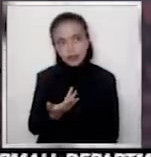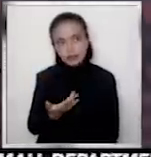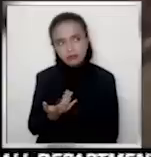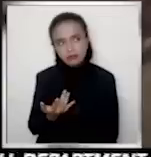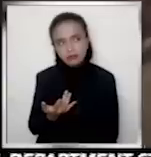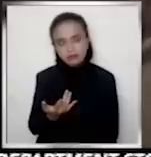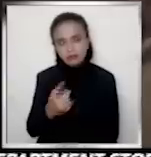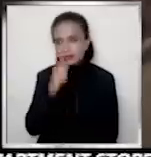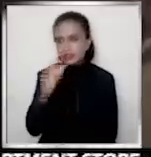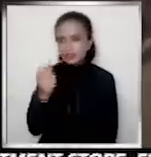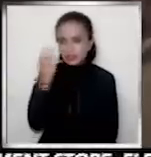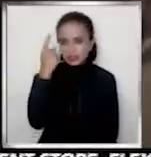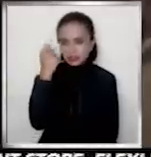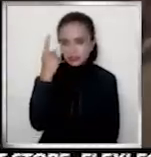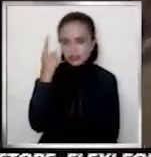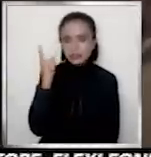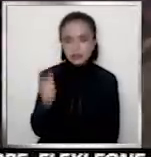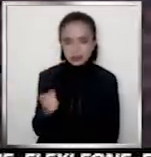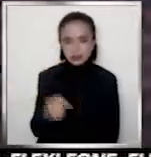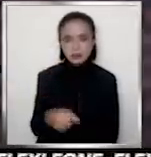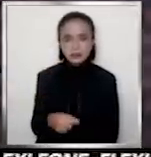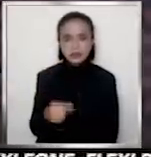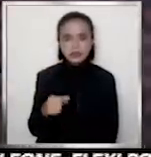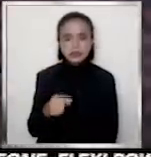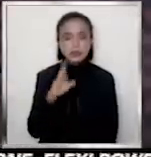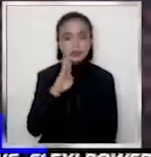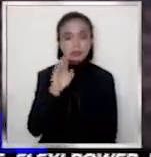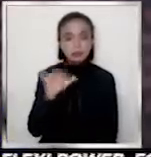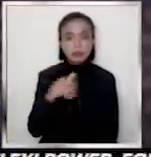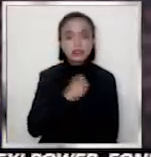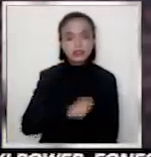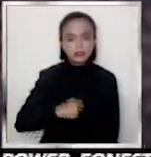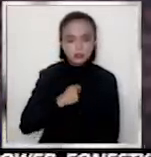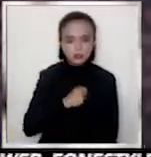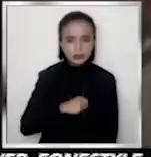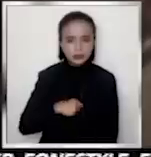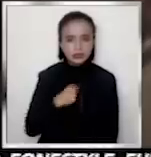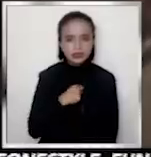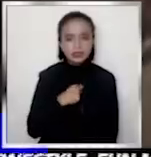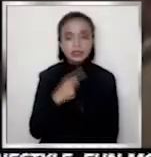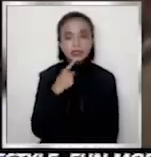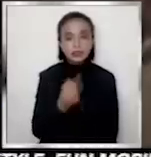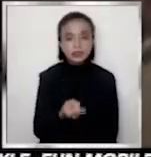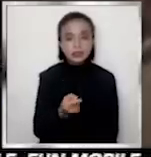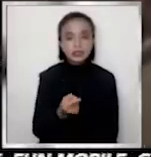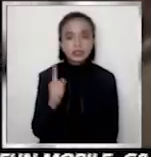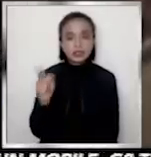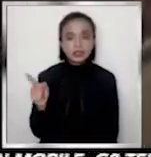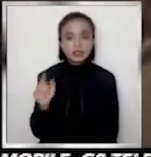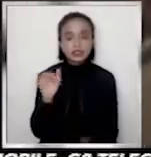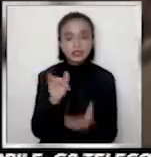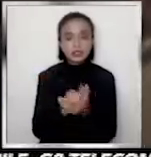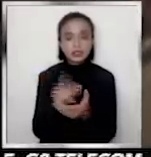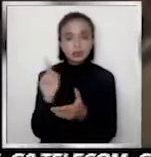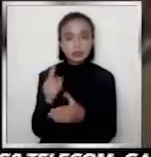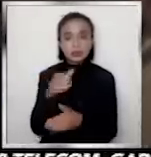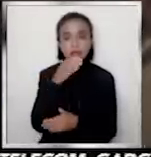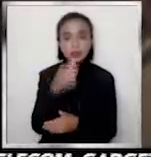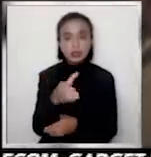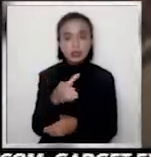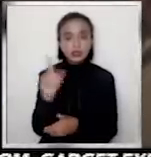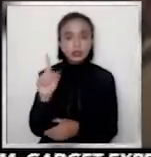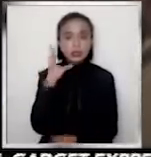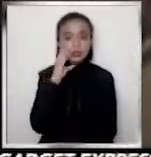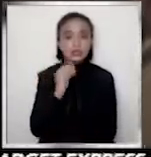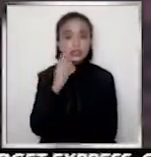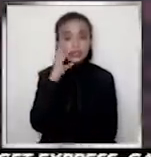misunderstood by you. Humingi ng paumanhin si Tito Boy. Anya, ibinasa niya ang komento sa karanasan bilang